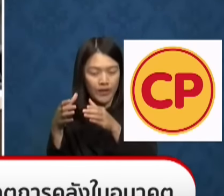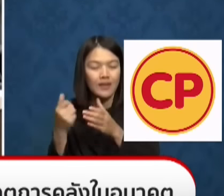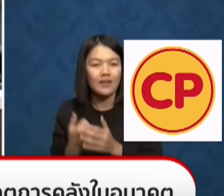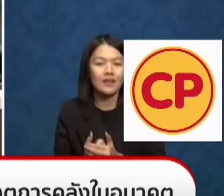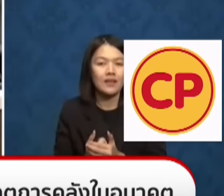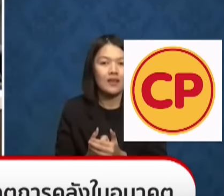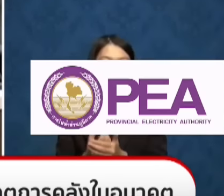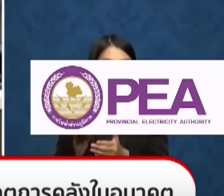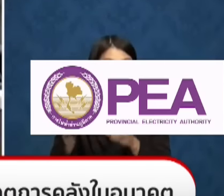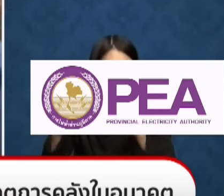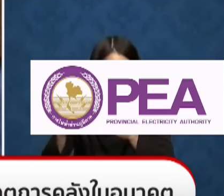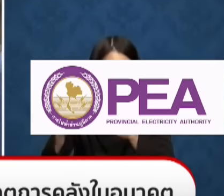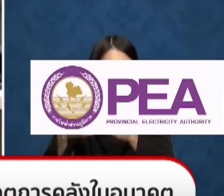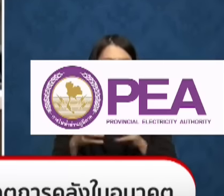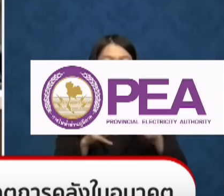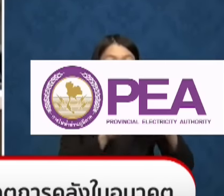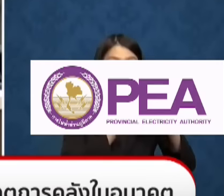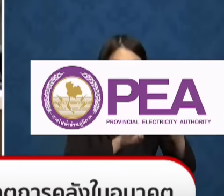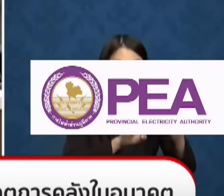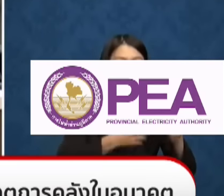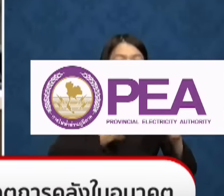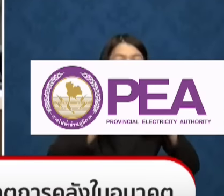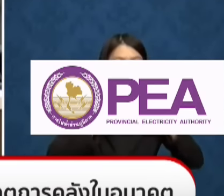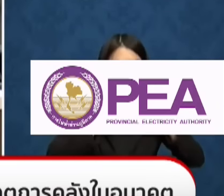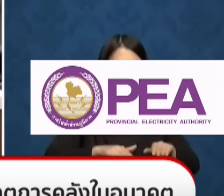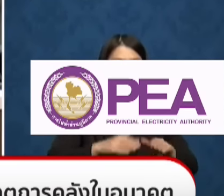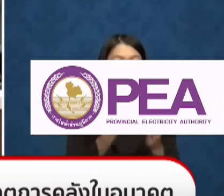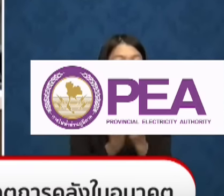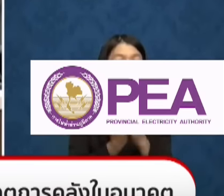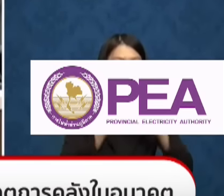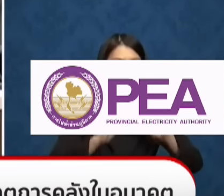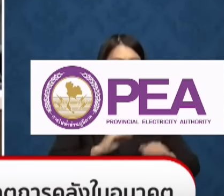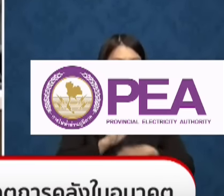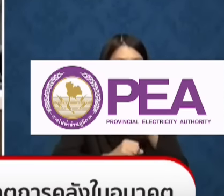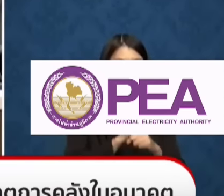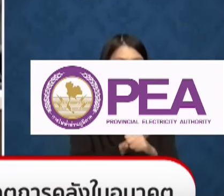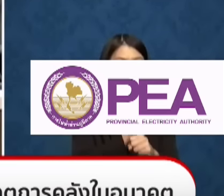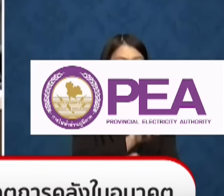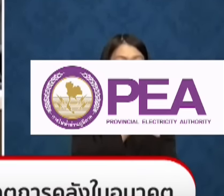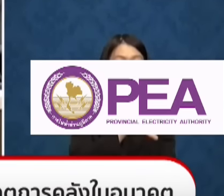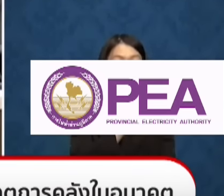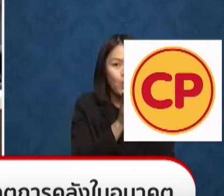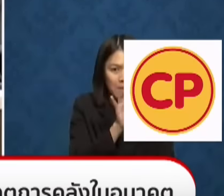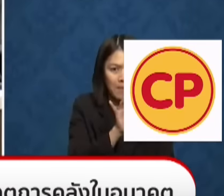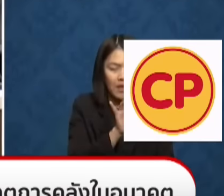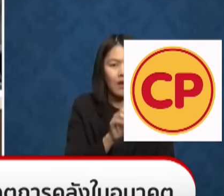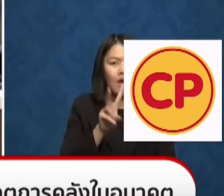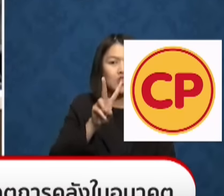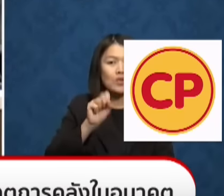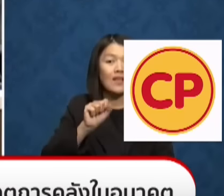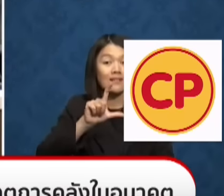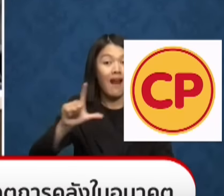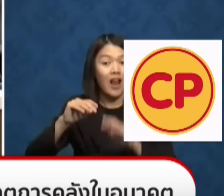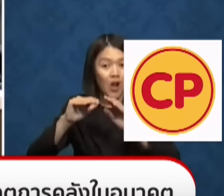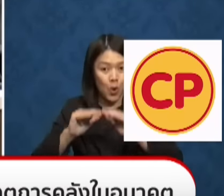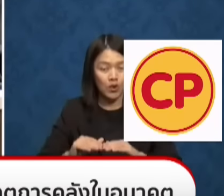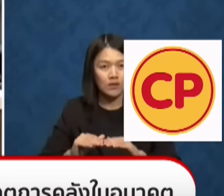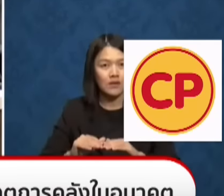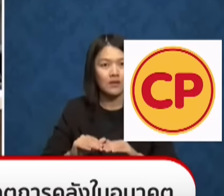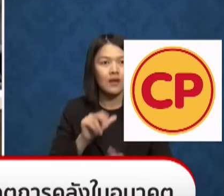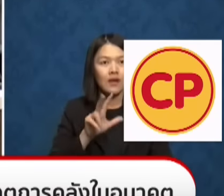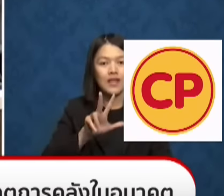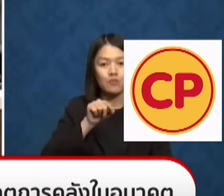นนี้เลยนะคะเรียกว่าจองกระถิ่นดิจิตอลวอลเล็ตคุณไหมสิริกัญญาตันสกุลส.ส.บัญชีรายชื่อพรรคประชาชนในฐ